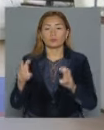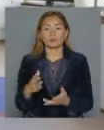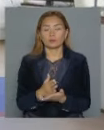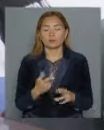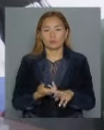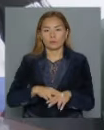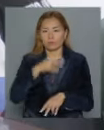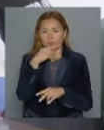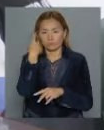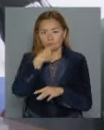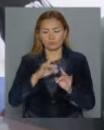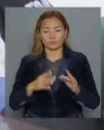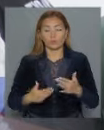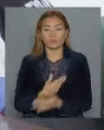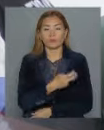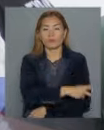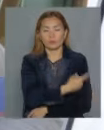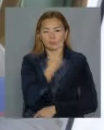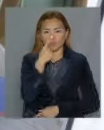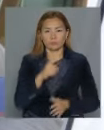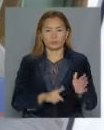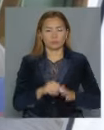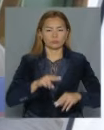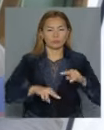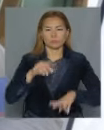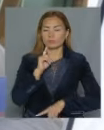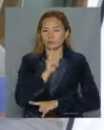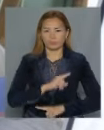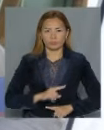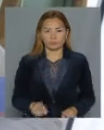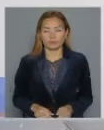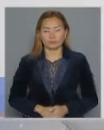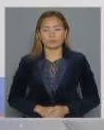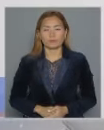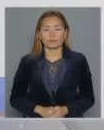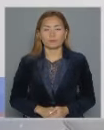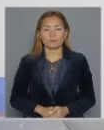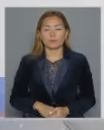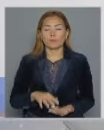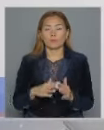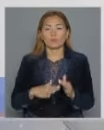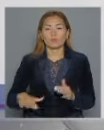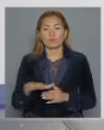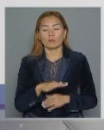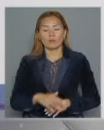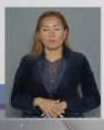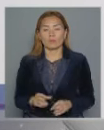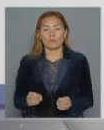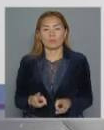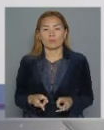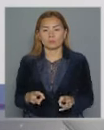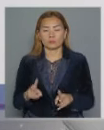алайда жауаптылардың сөзінше жаңа емхананың құрылысы жақын күндері басталмайды. Бүгінгі еңбек шабылдау көрігіндегі авариялық жағдайда